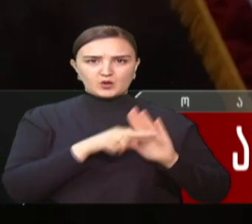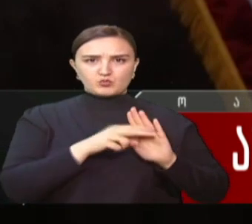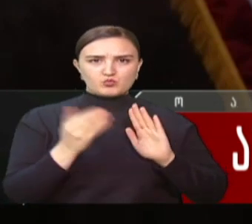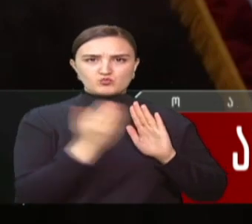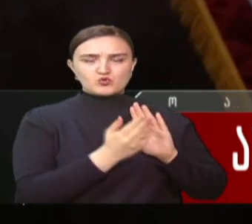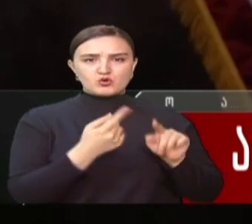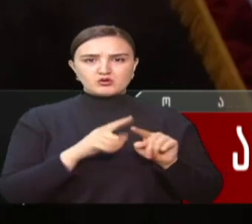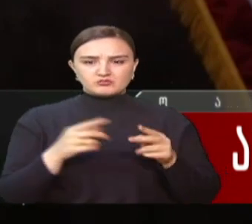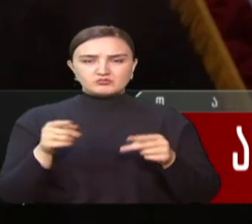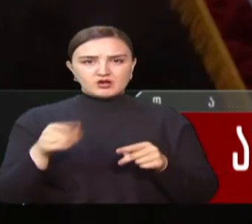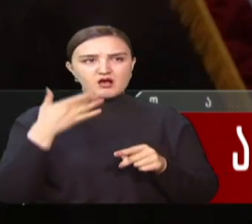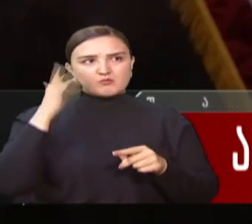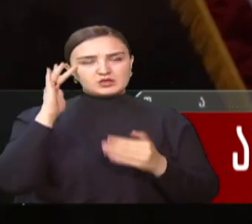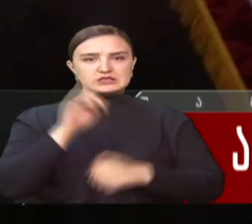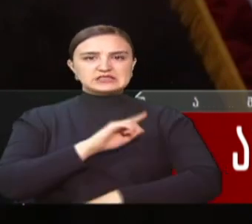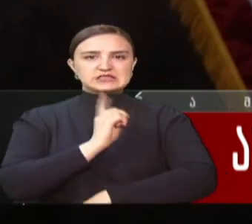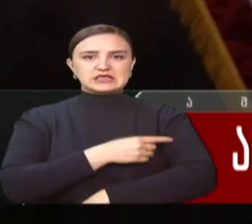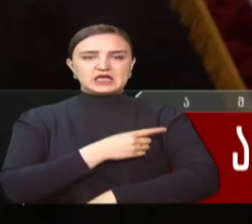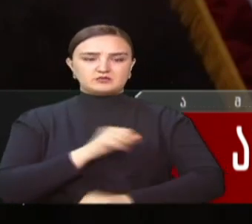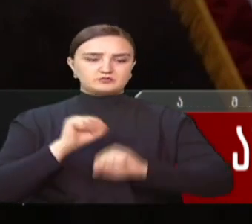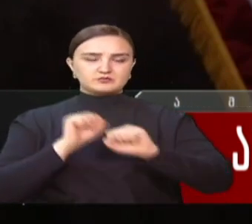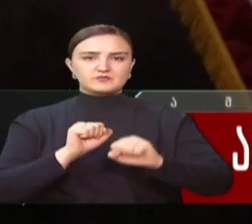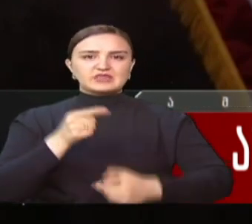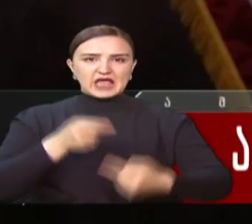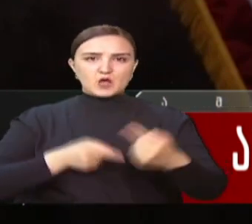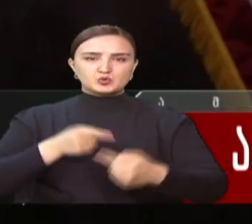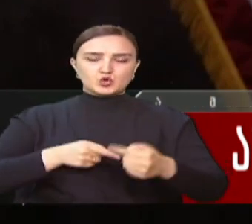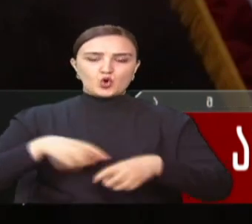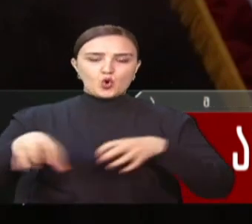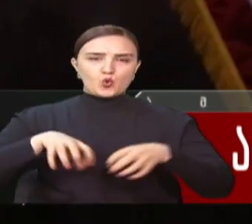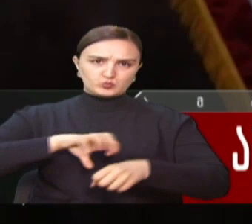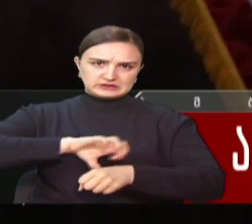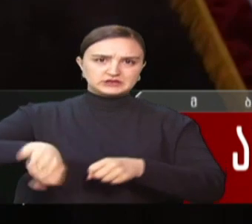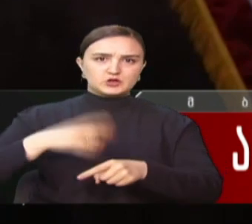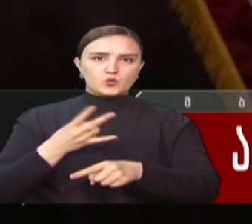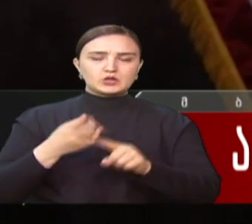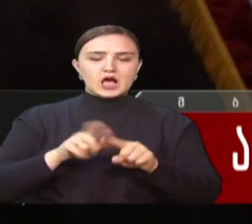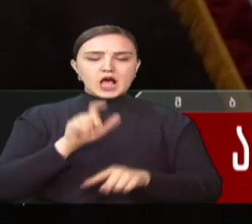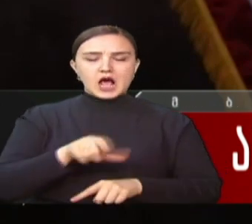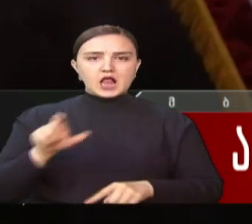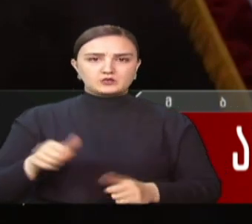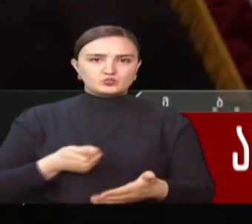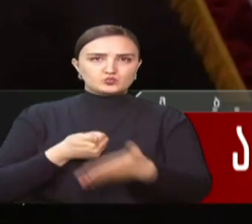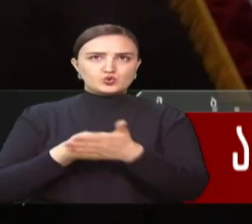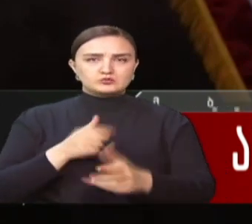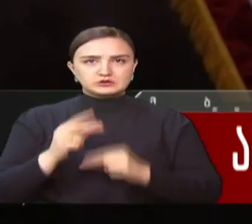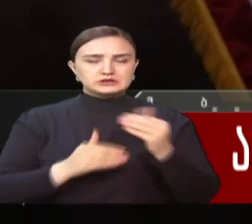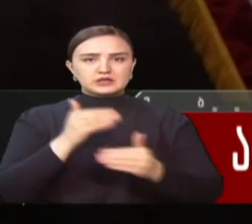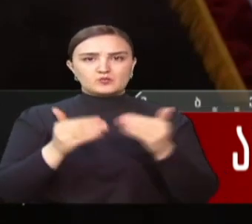გამოხატავს ამერიკის შეერთებული შტატების მტკიცე ერთგულებას, ებრძოლოს კორუფციას და დაეხმაროს ქართველ ხალხს მიაღწიოს წარმატებას